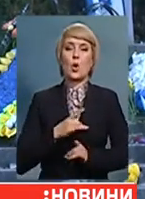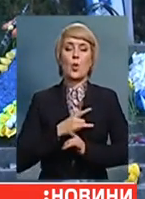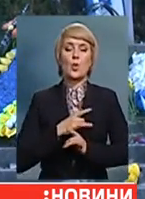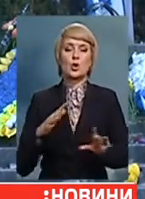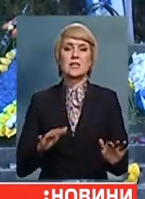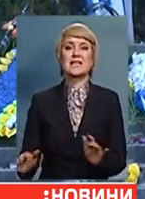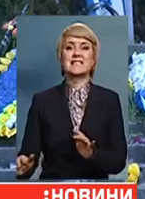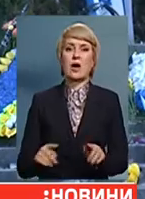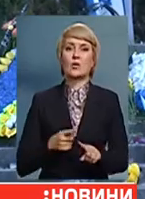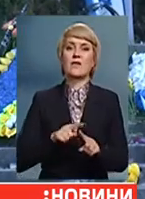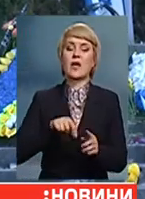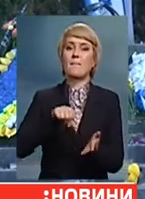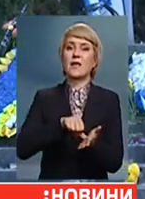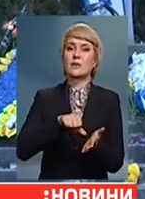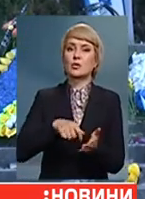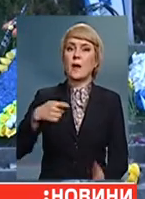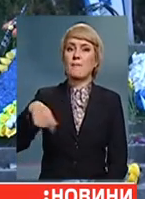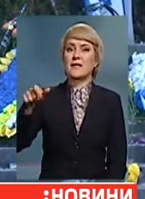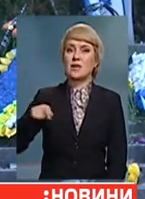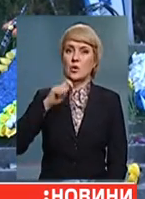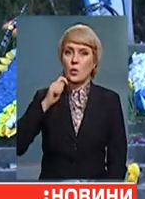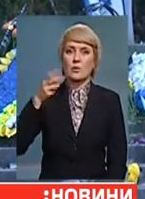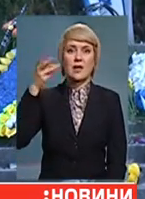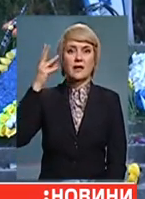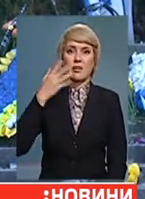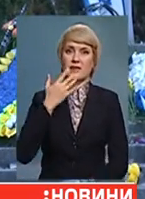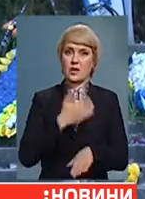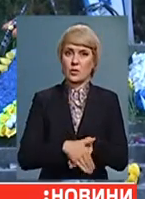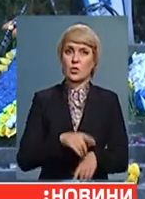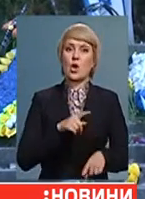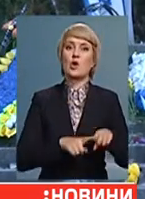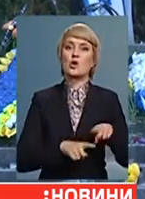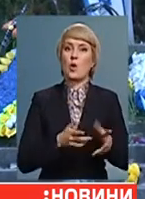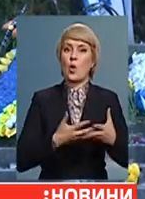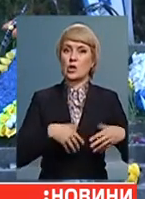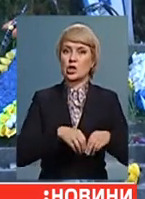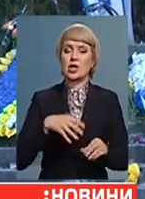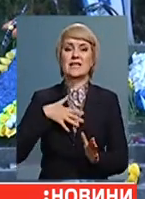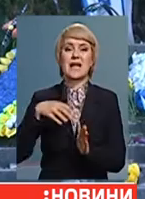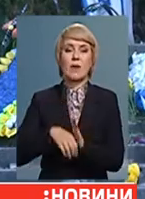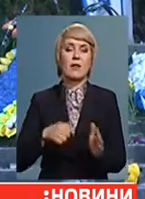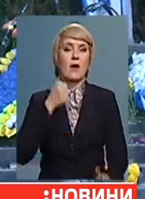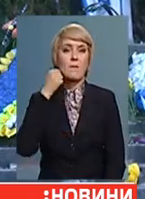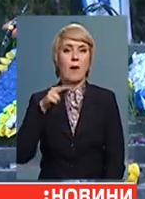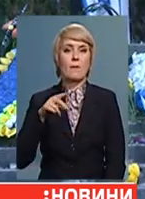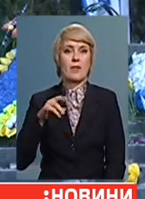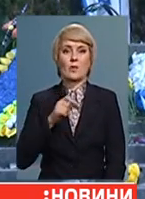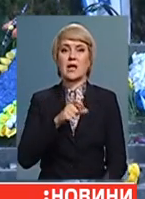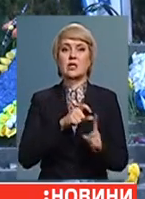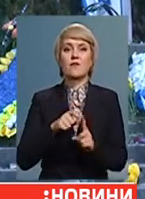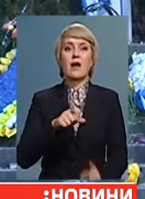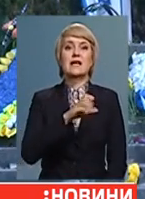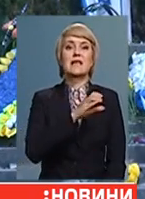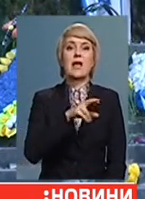вже сказав, в яких братиме участь президент України, дипломати із-за кордону та родичі загиблих у Бабиному Яру. За словами Сергія Проскурні,